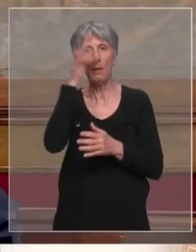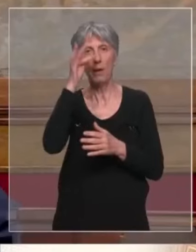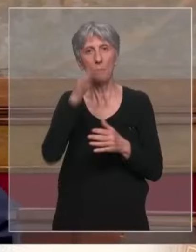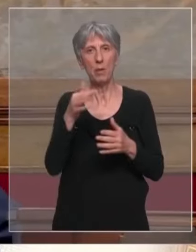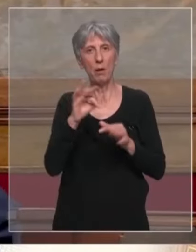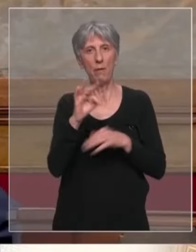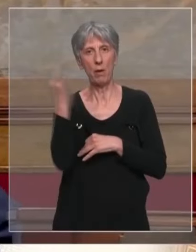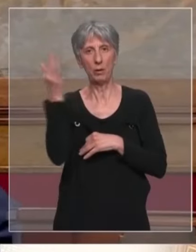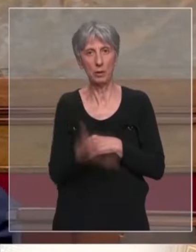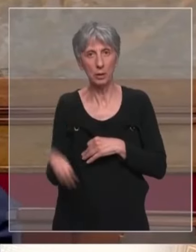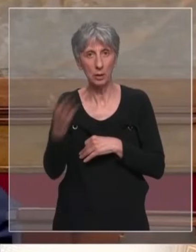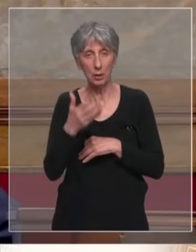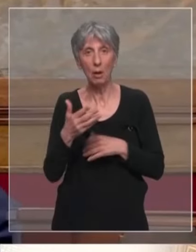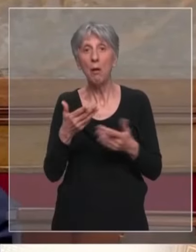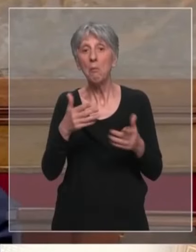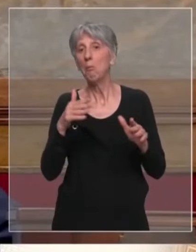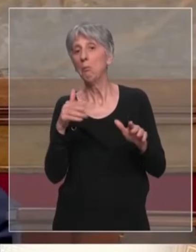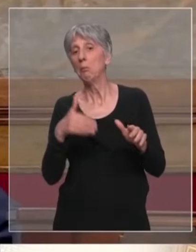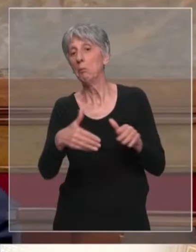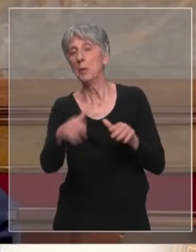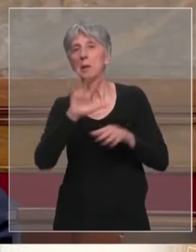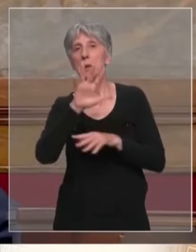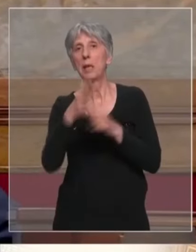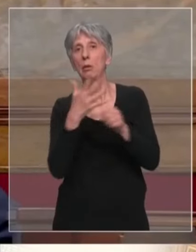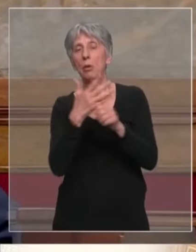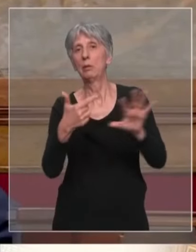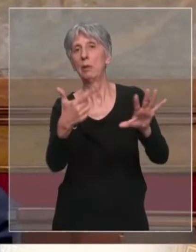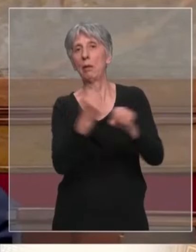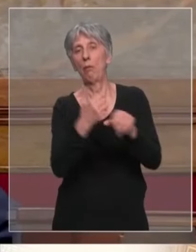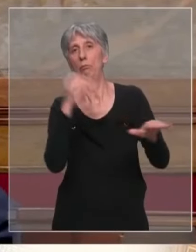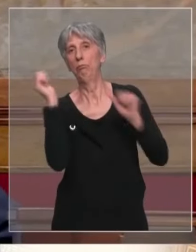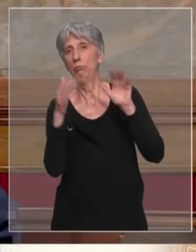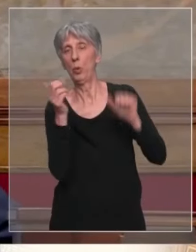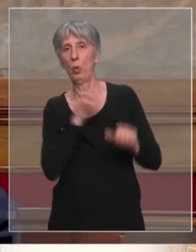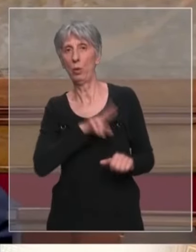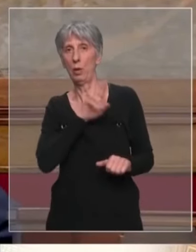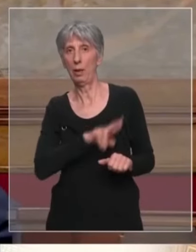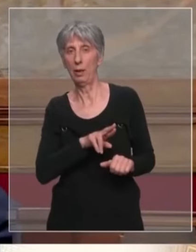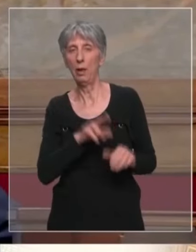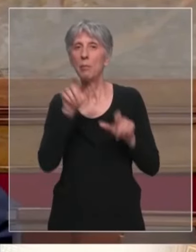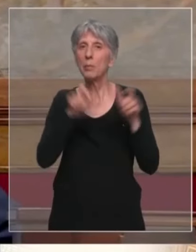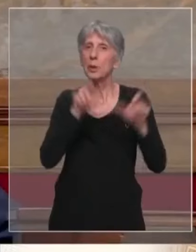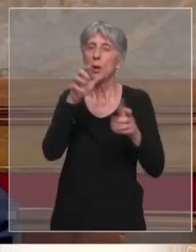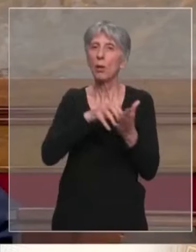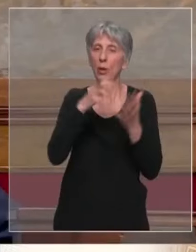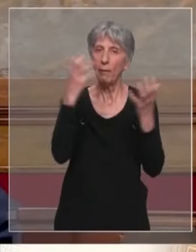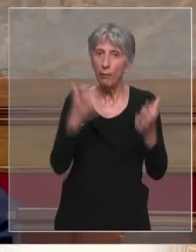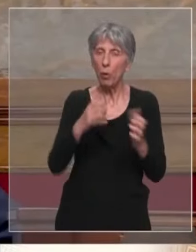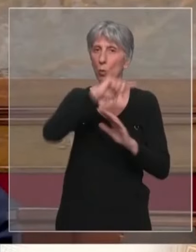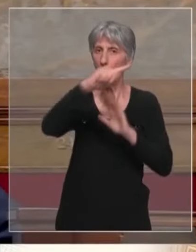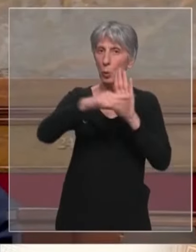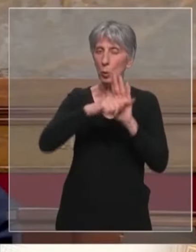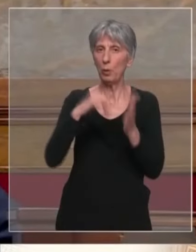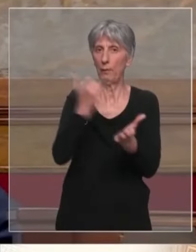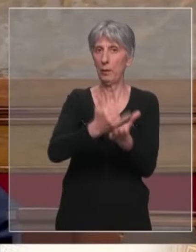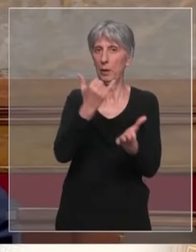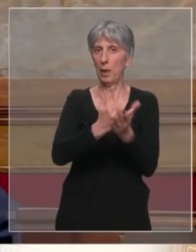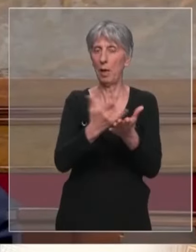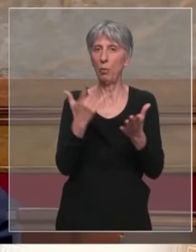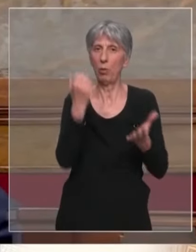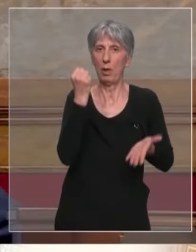concernées par un départ à la retraite dans les 5 à 7 ans, les agriculteurs réclament des mesures fiscales permettant des